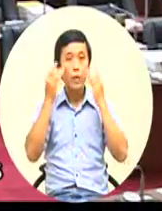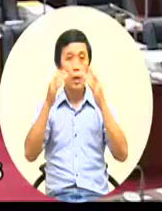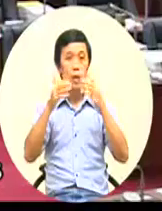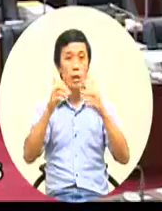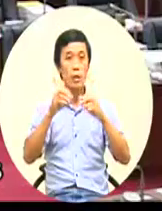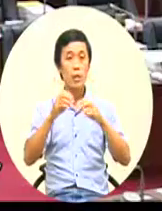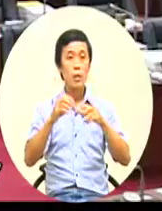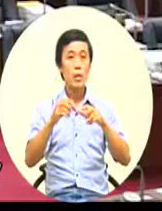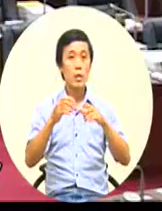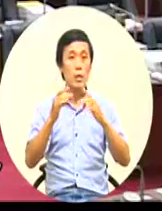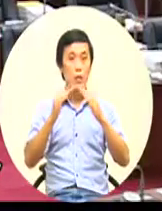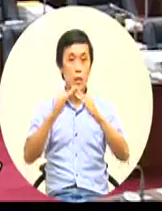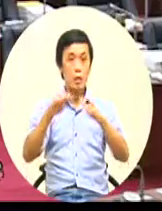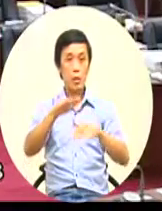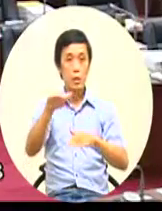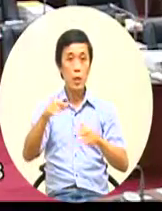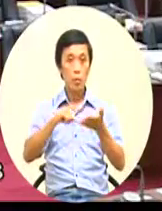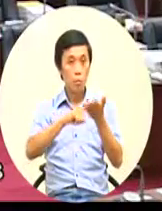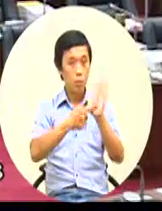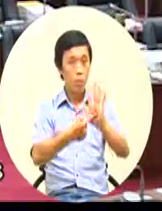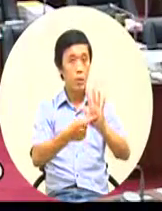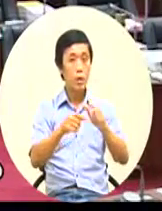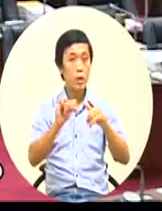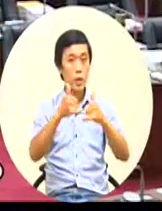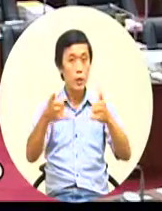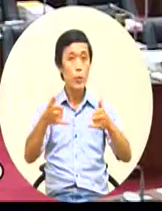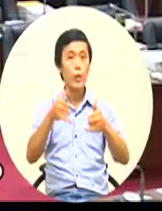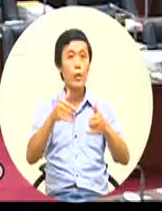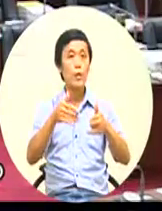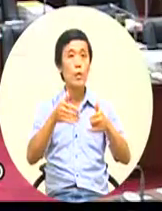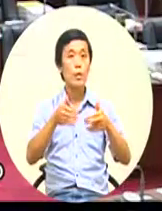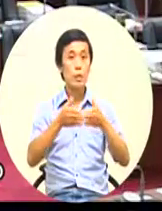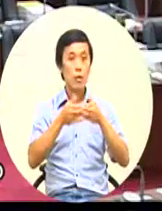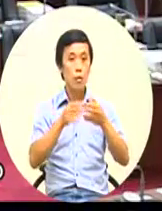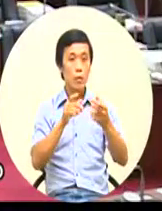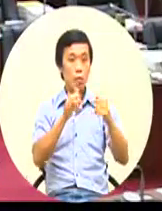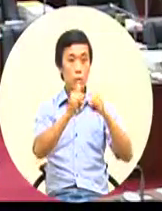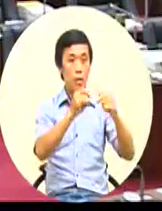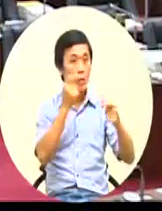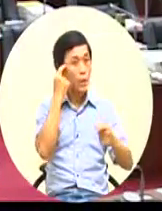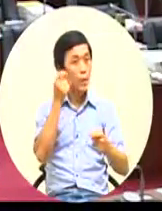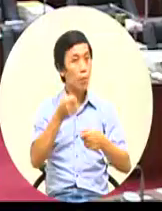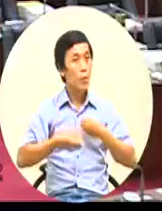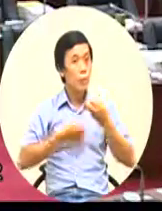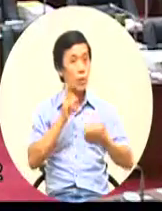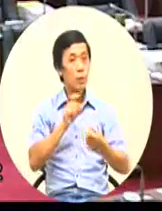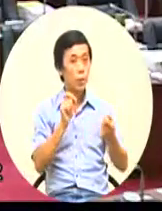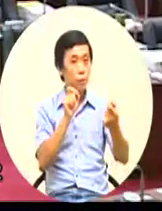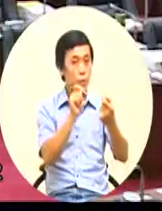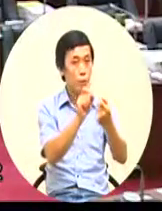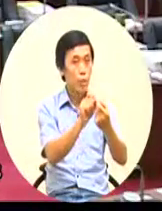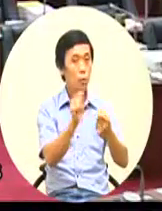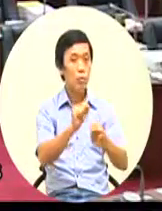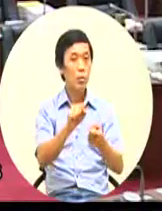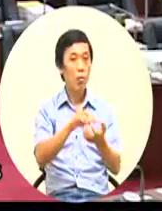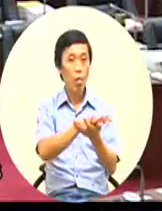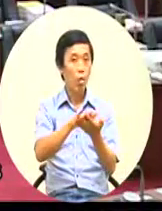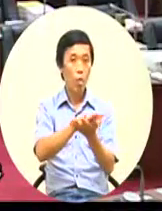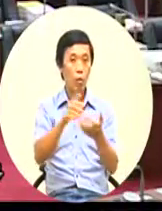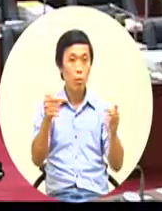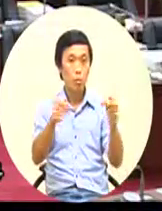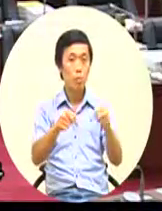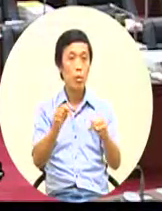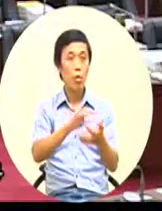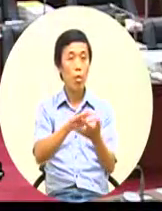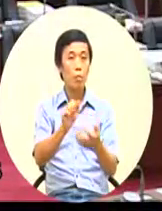展现。我在想，议员都是安那，都是要听见人民的声音，而且袂使混淆视听，尤其